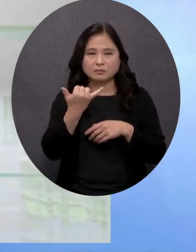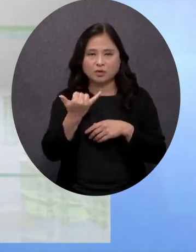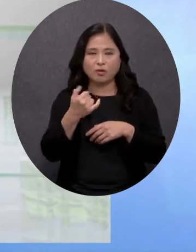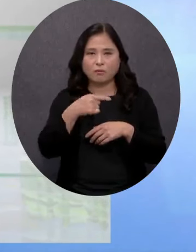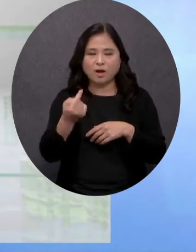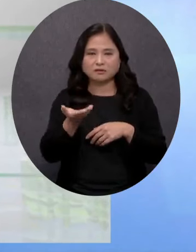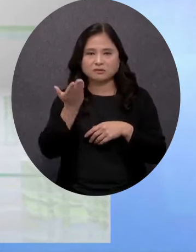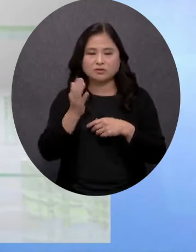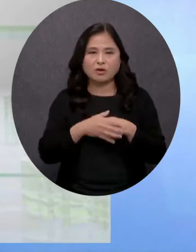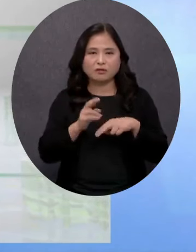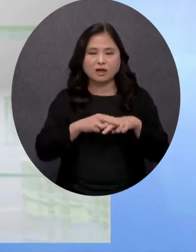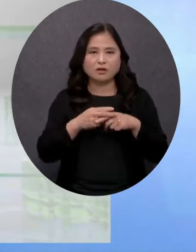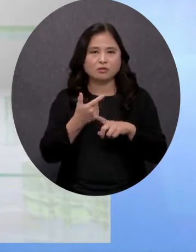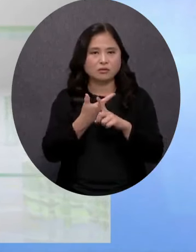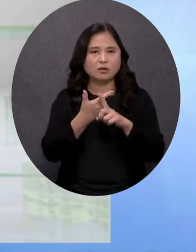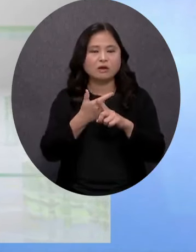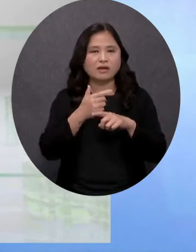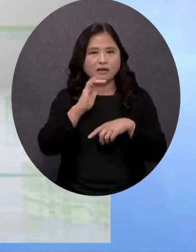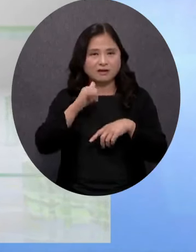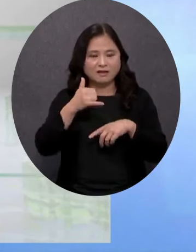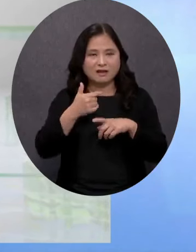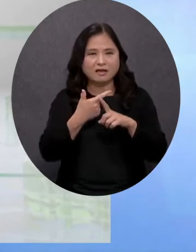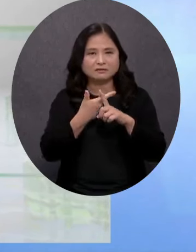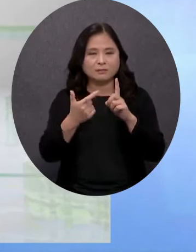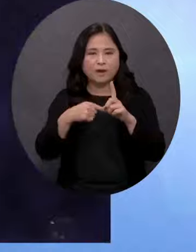地旅客占超过180,000。